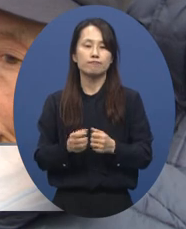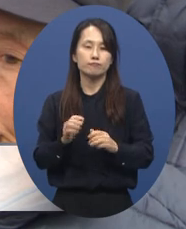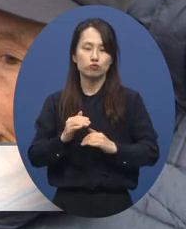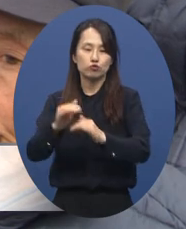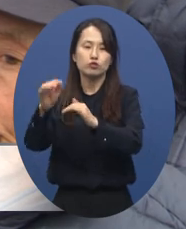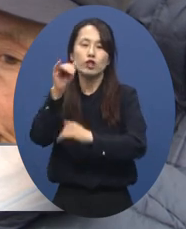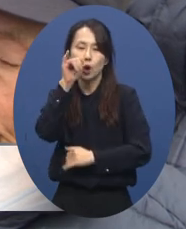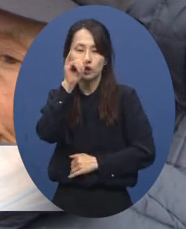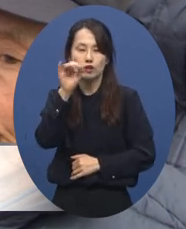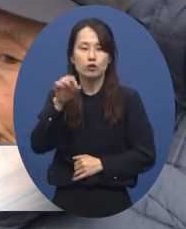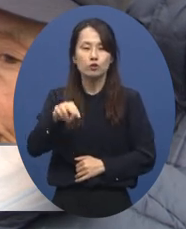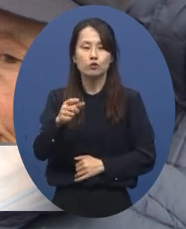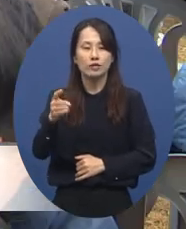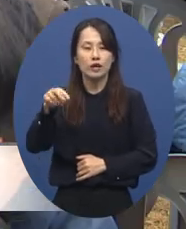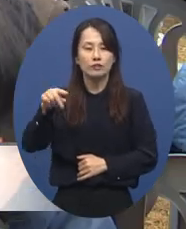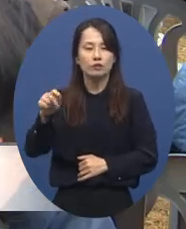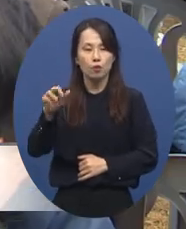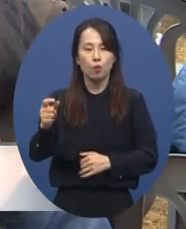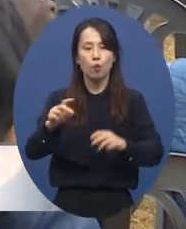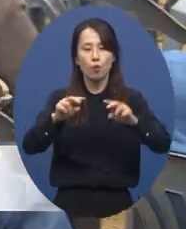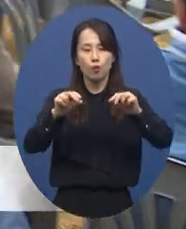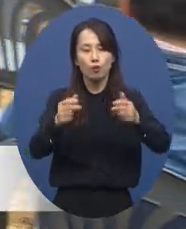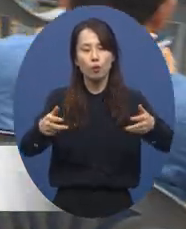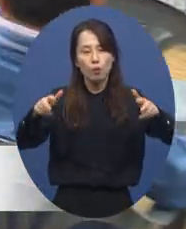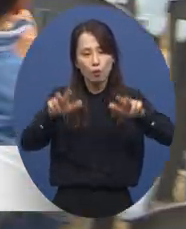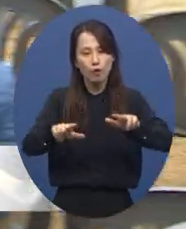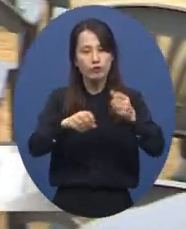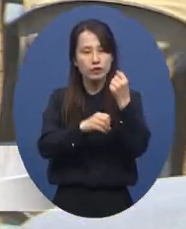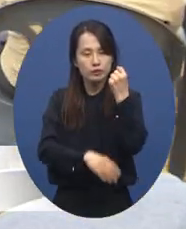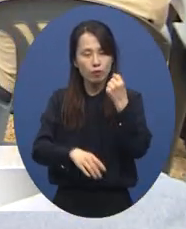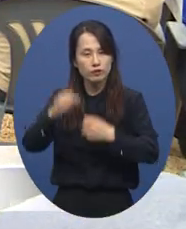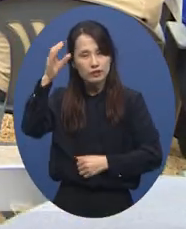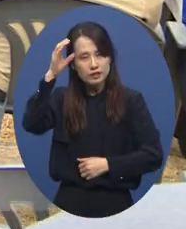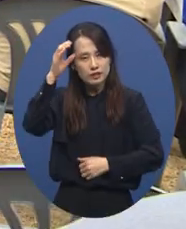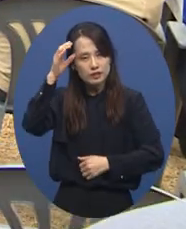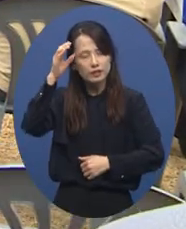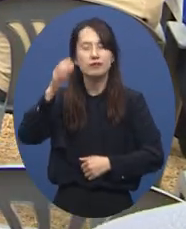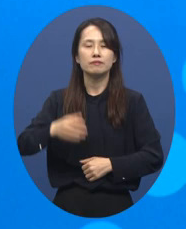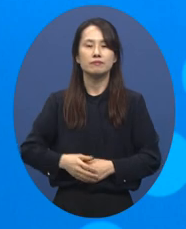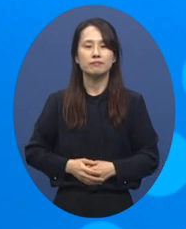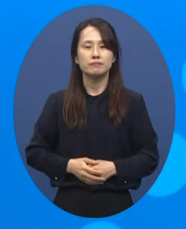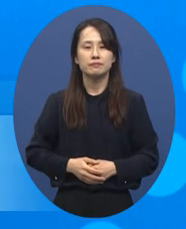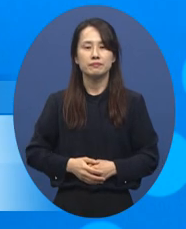한탄강 유네스코 세계지질공원 인증의 전초기지 역할을 할 것으로 보입니다.